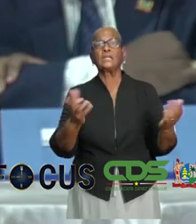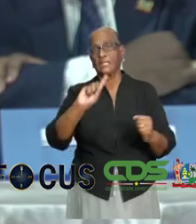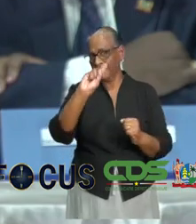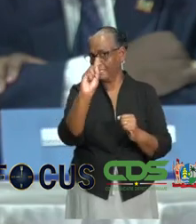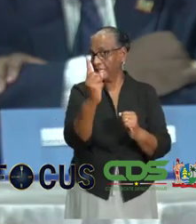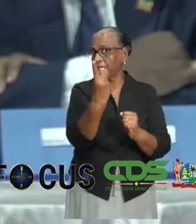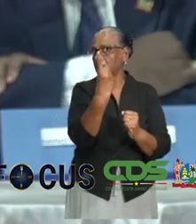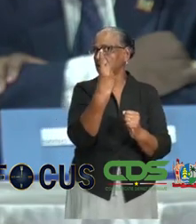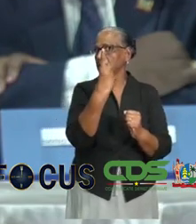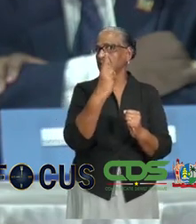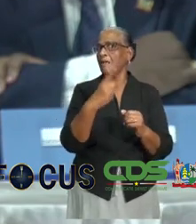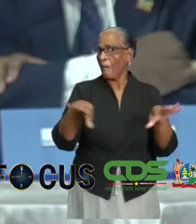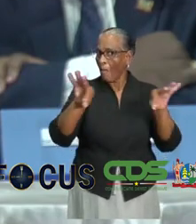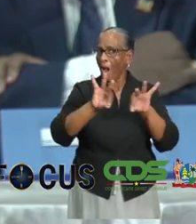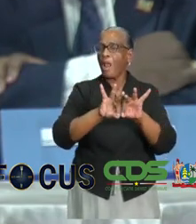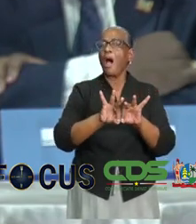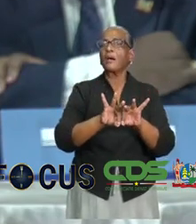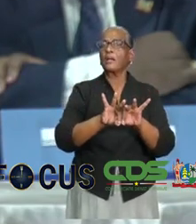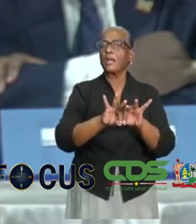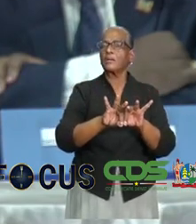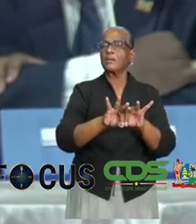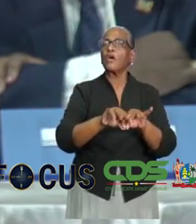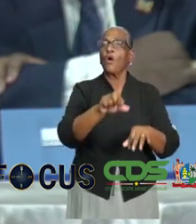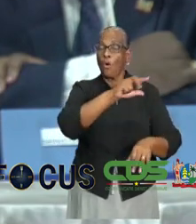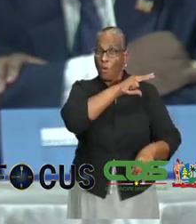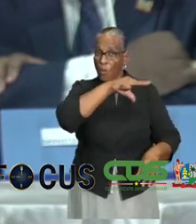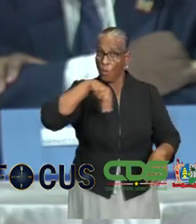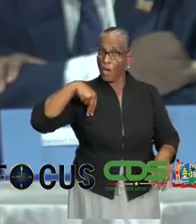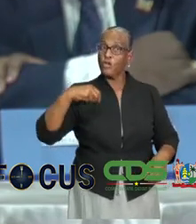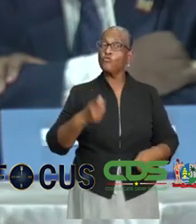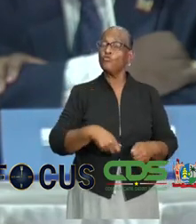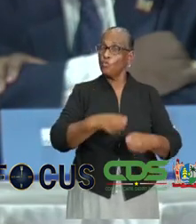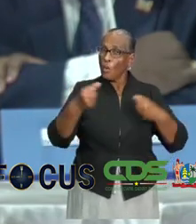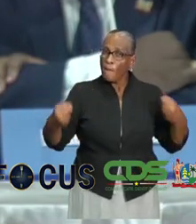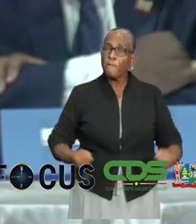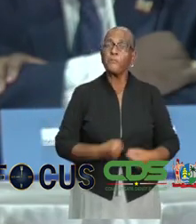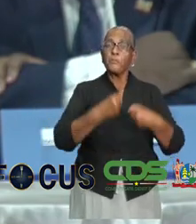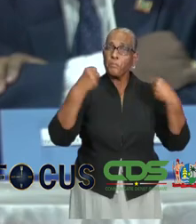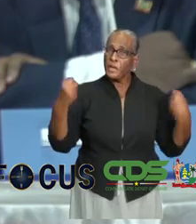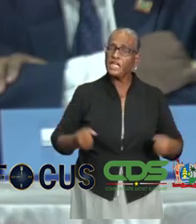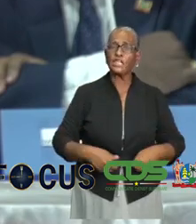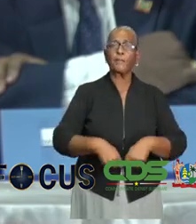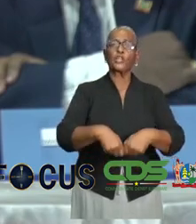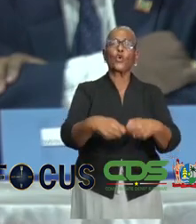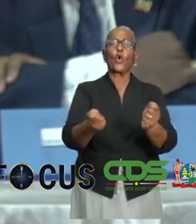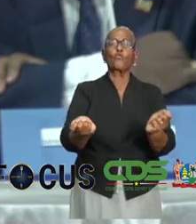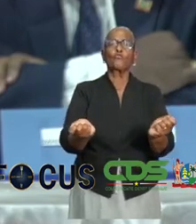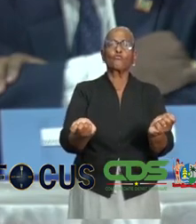prioriteit. Wij zijn thans bezig met de uitvoering van een aantal